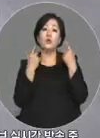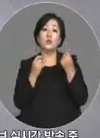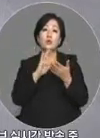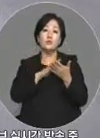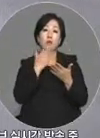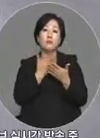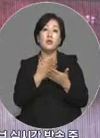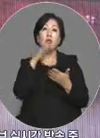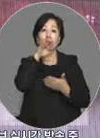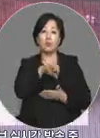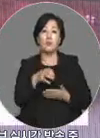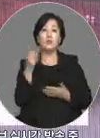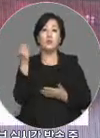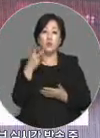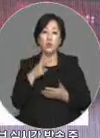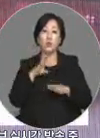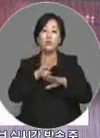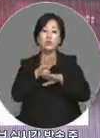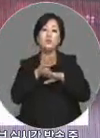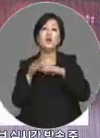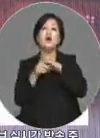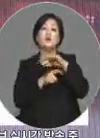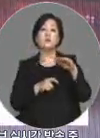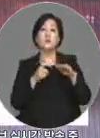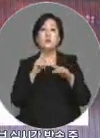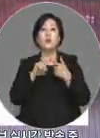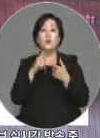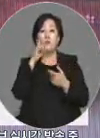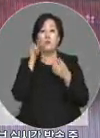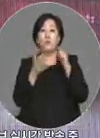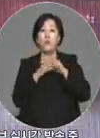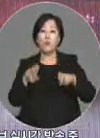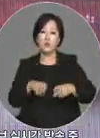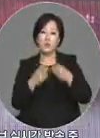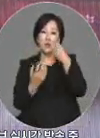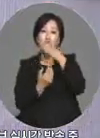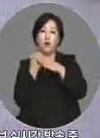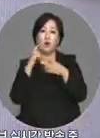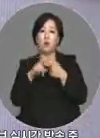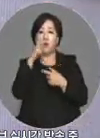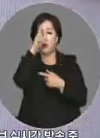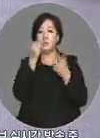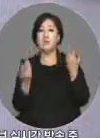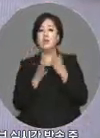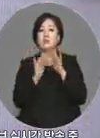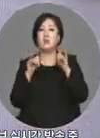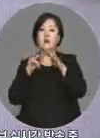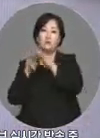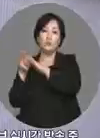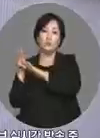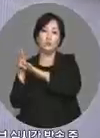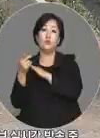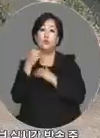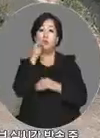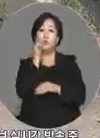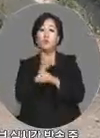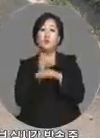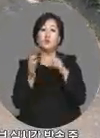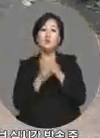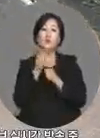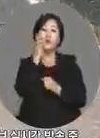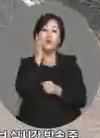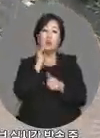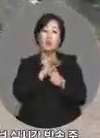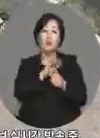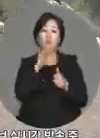다시 돌아와 또 다른 승용차를 훔치려다 사고를 내고 직원과 경찰의 추격을 피해 도주했습니다. 울산에서